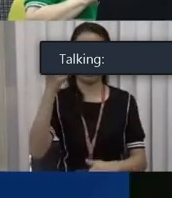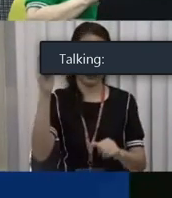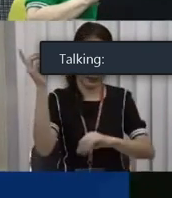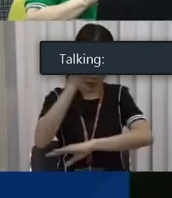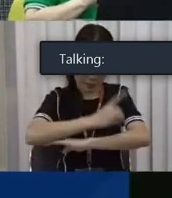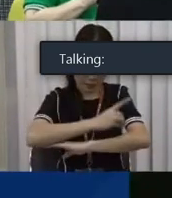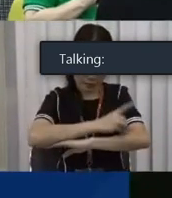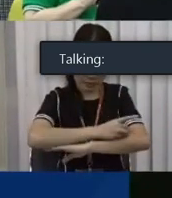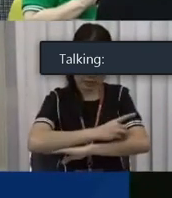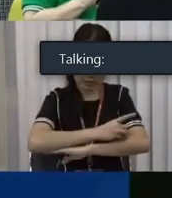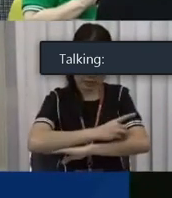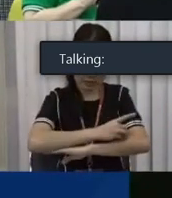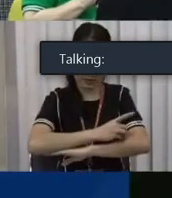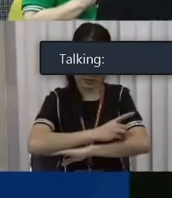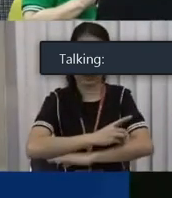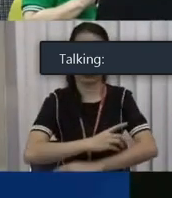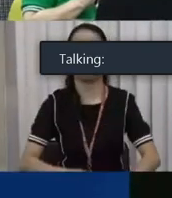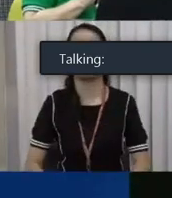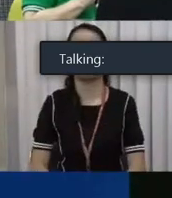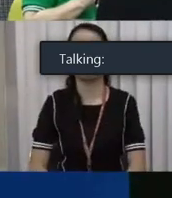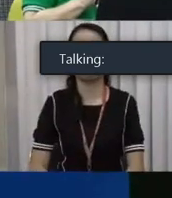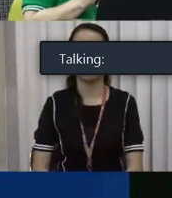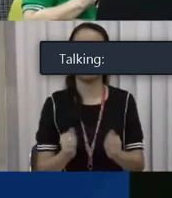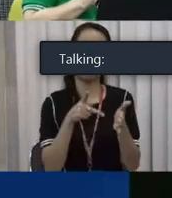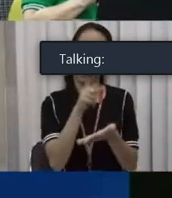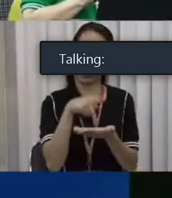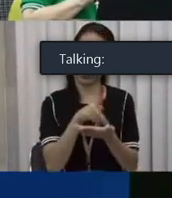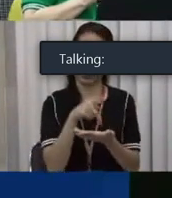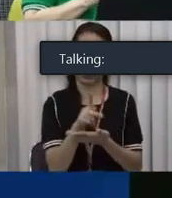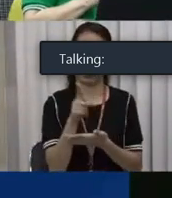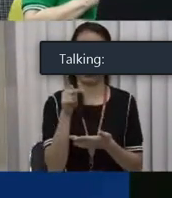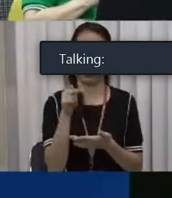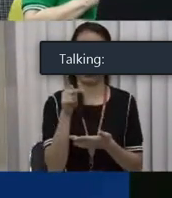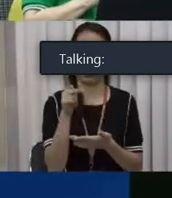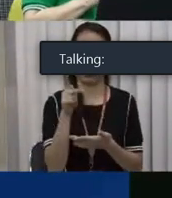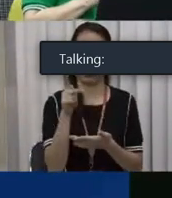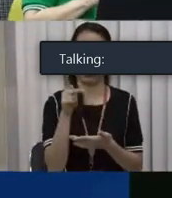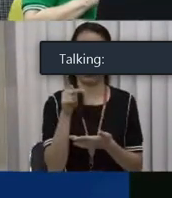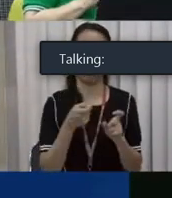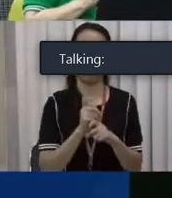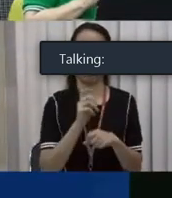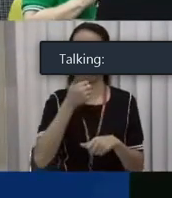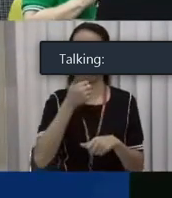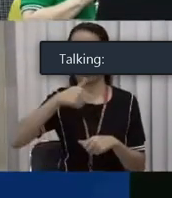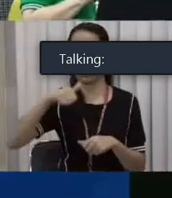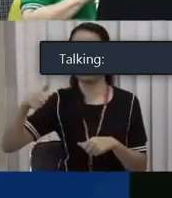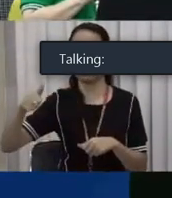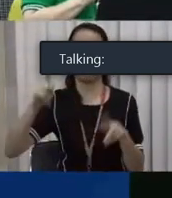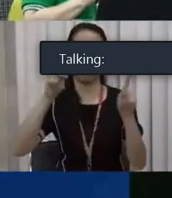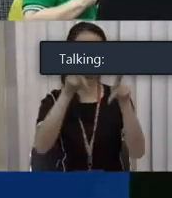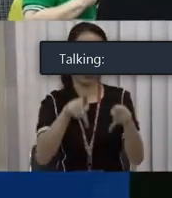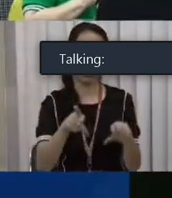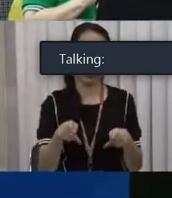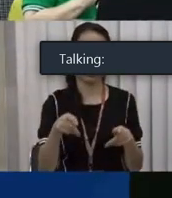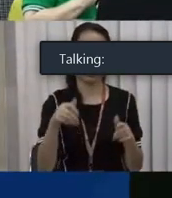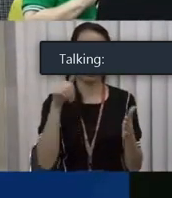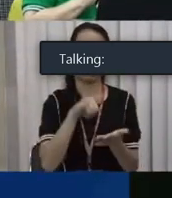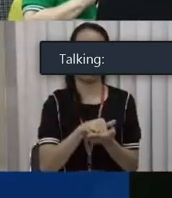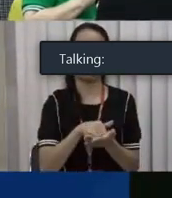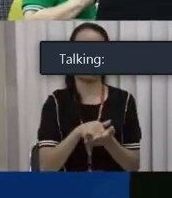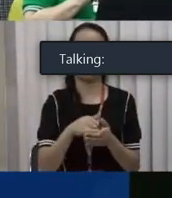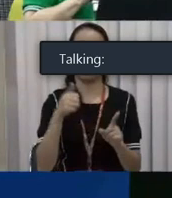naka-experience of abuse, no? In terms of kanang physical, verbal,